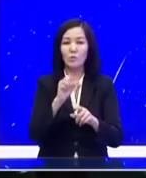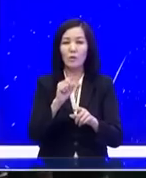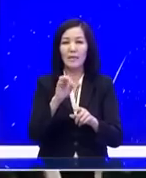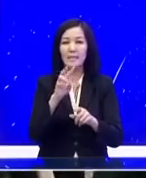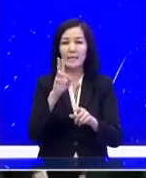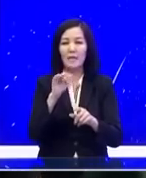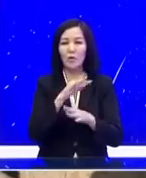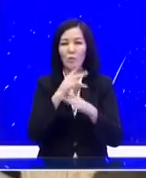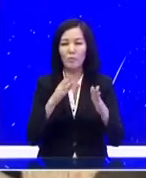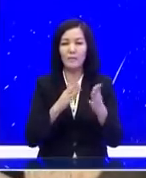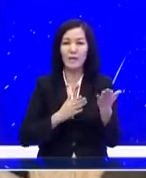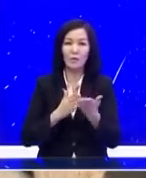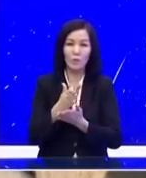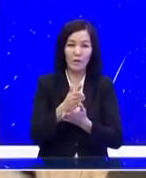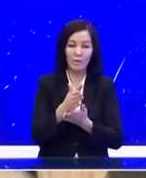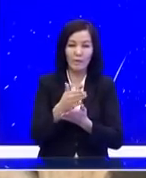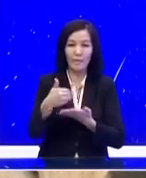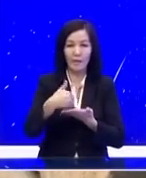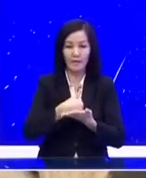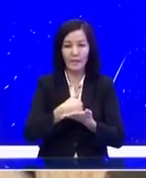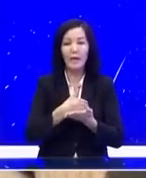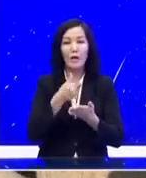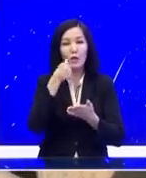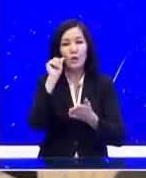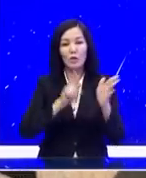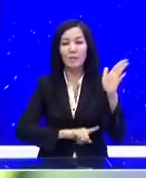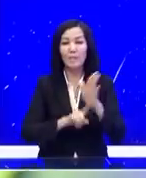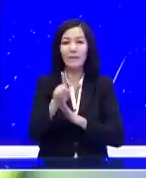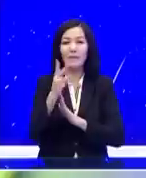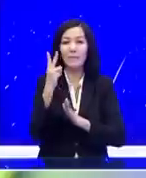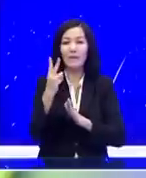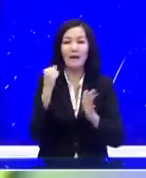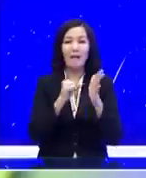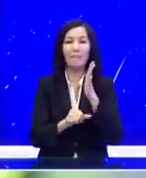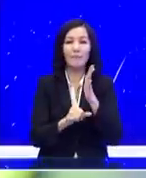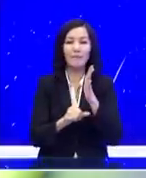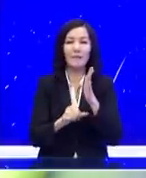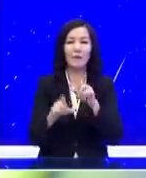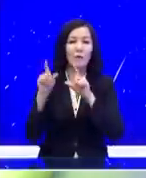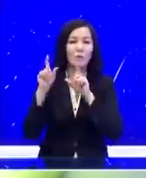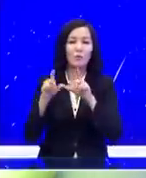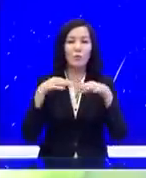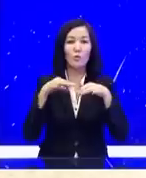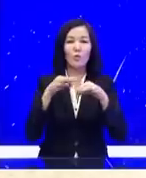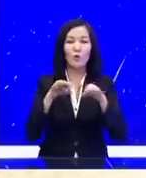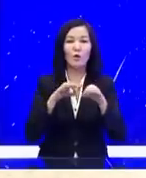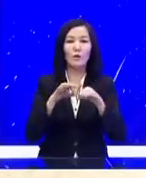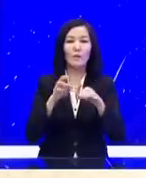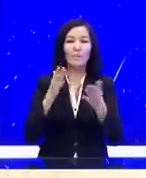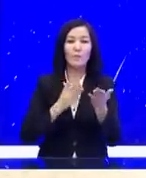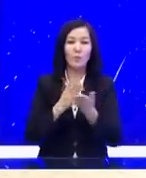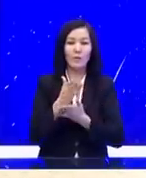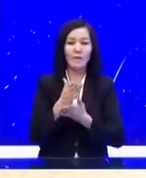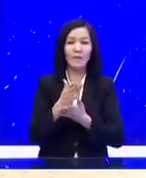шаруаларының басым бөлігі осы жерден қатынайды. Кешелі бері қос аралықта 60-тан аса жүк көлігі өтіпті. Көктемгі жұмысқа